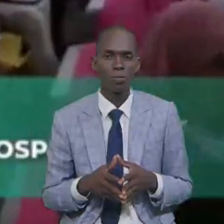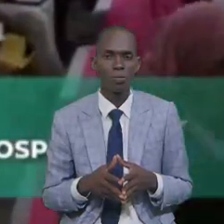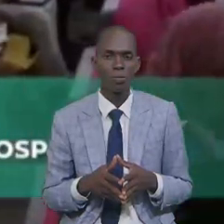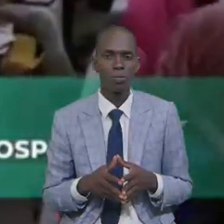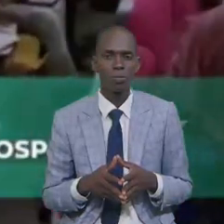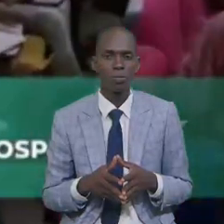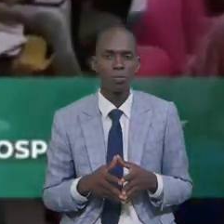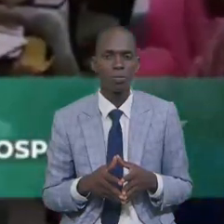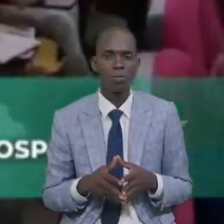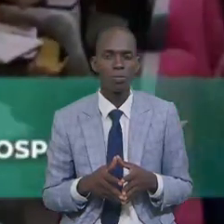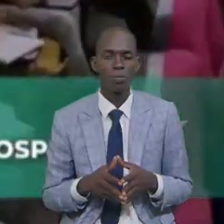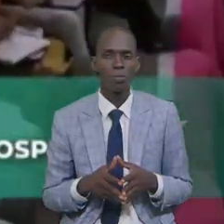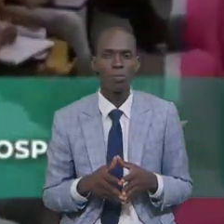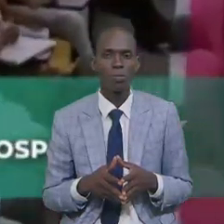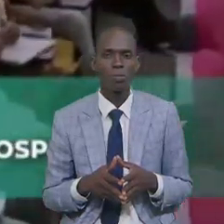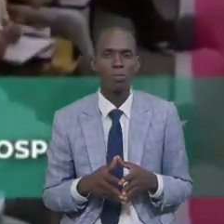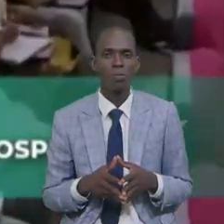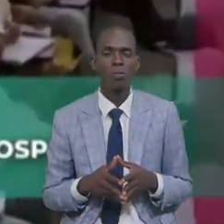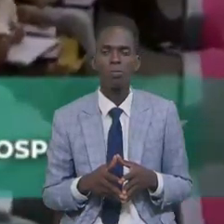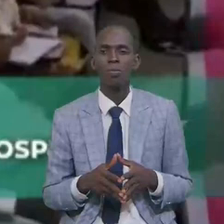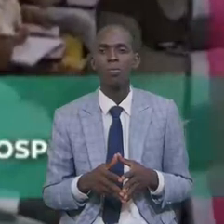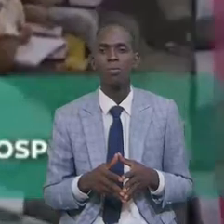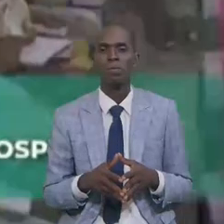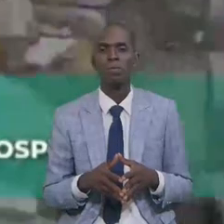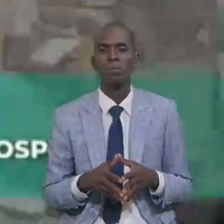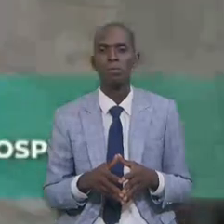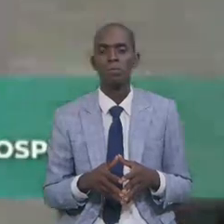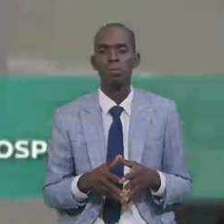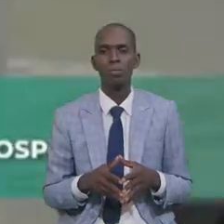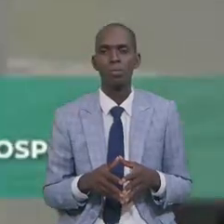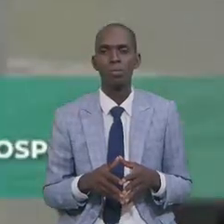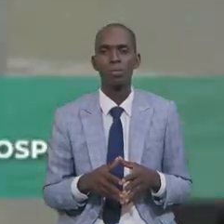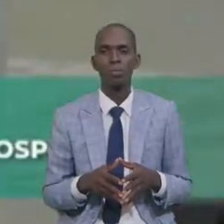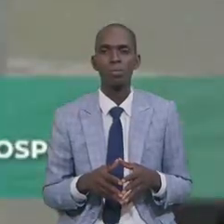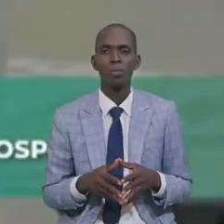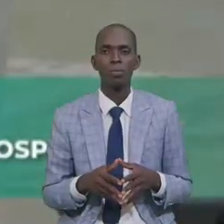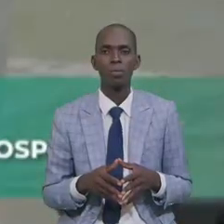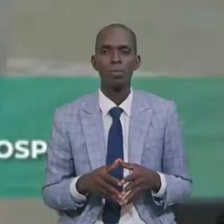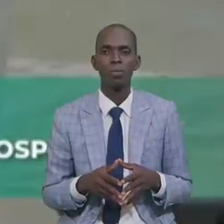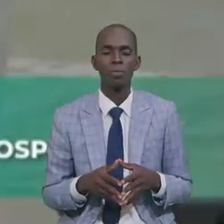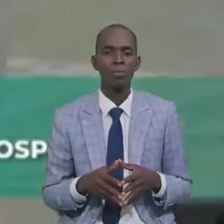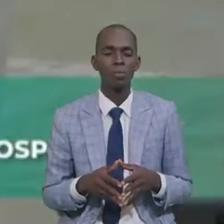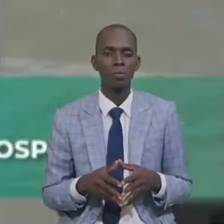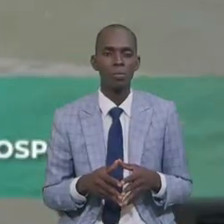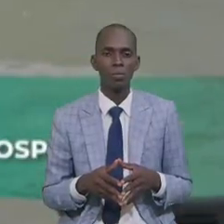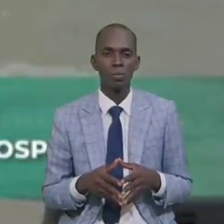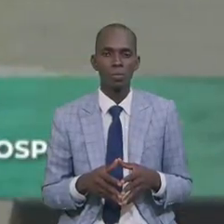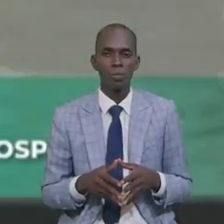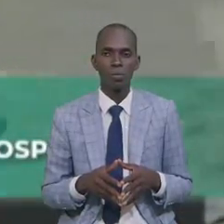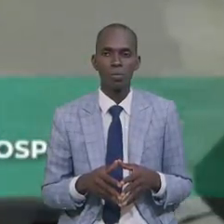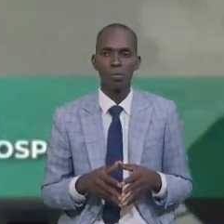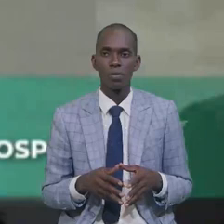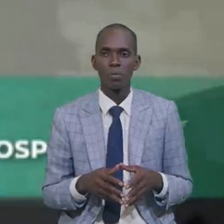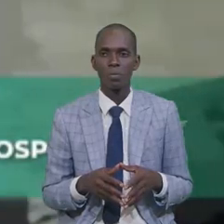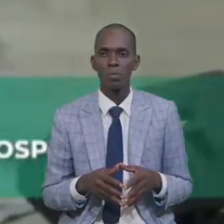Qu'est-ce que je cherche encore? Des gens 43%, d'autres ont eu 33%, d'autres ont eu 35%. C'est